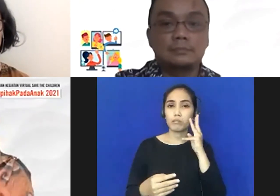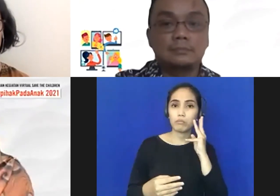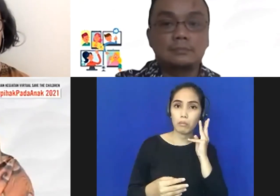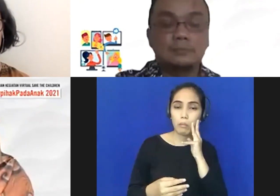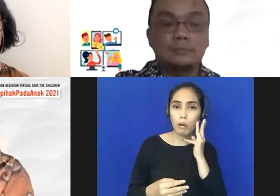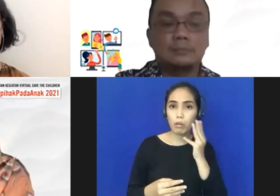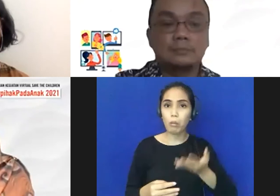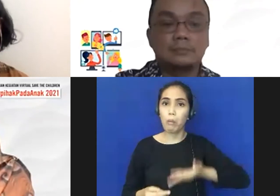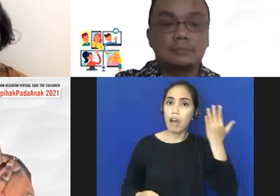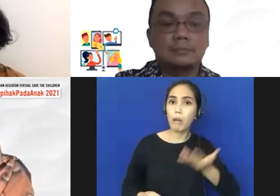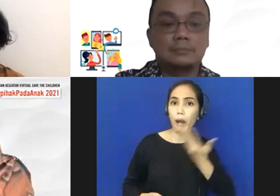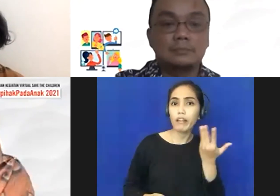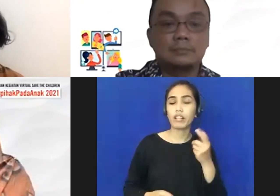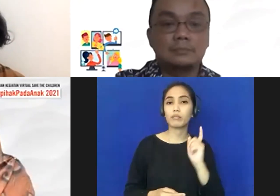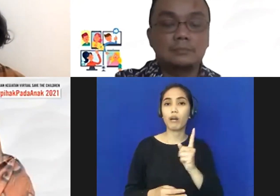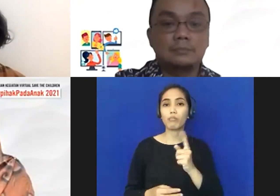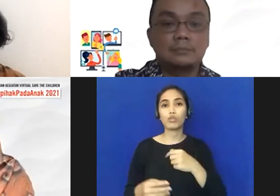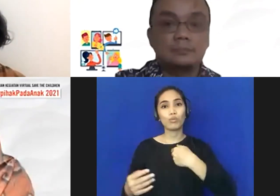jadi akhirnya timbul